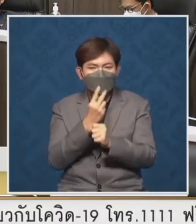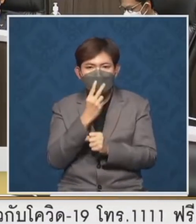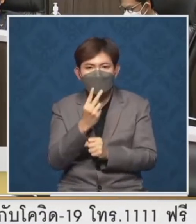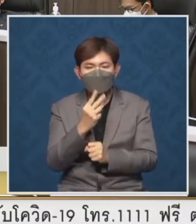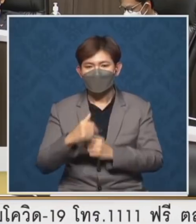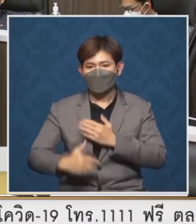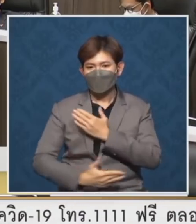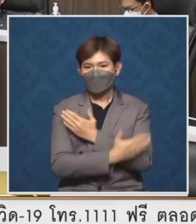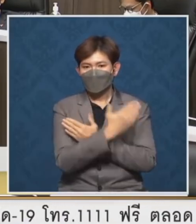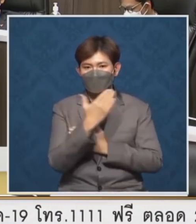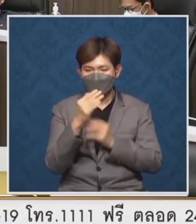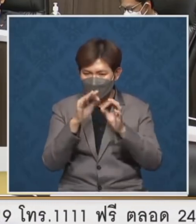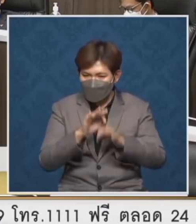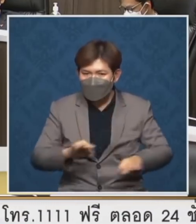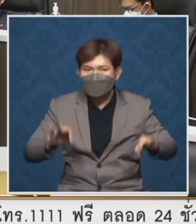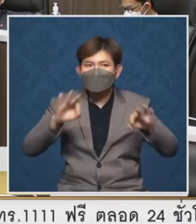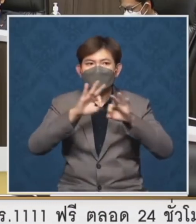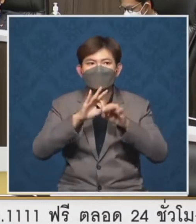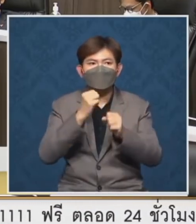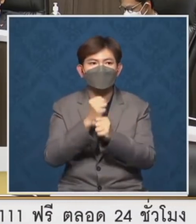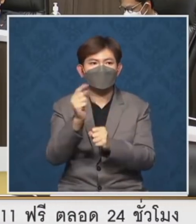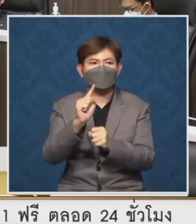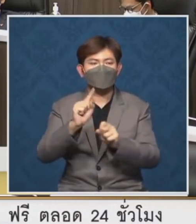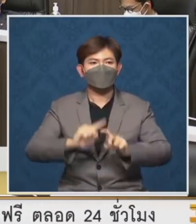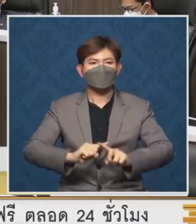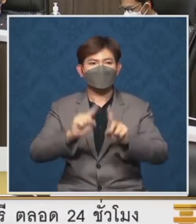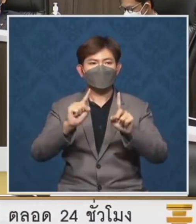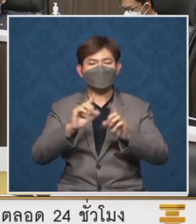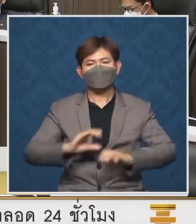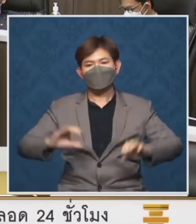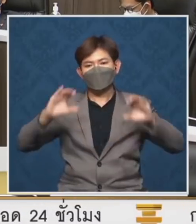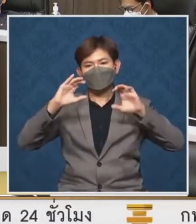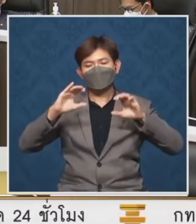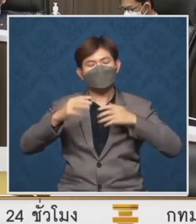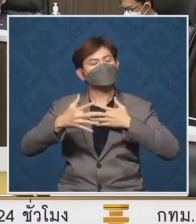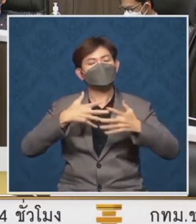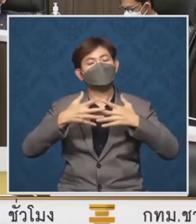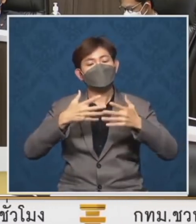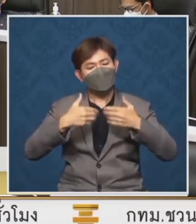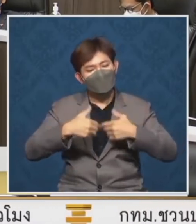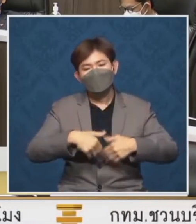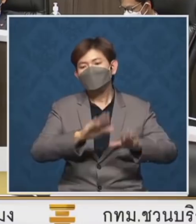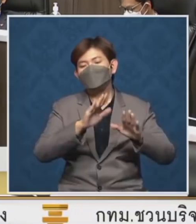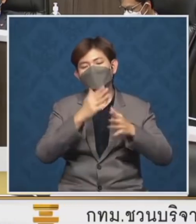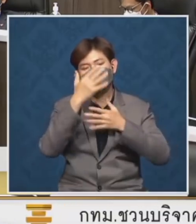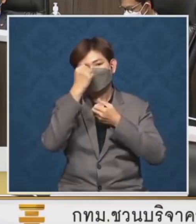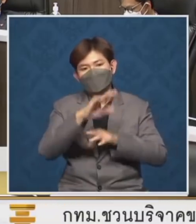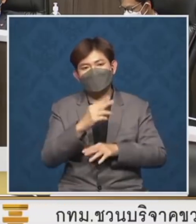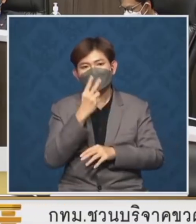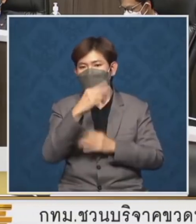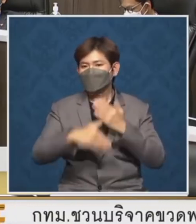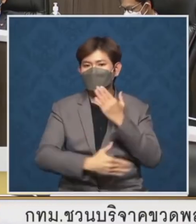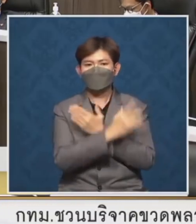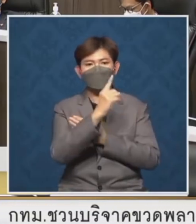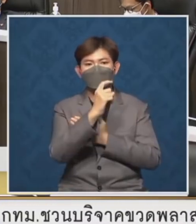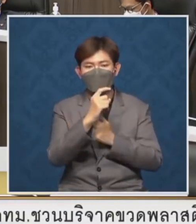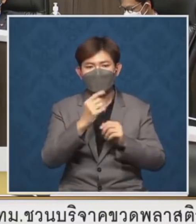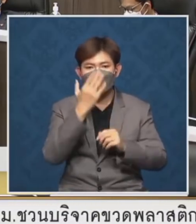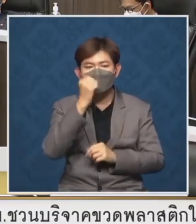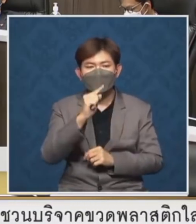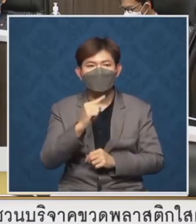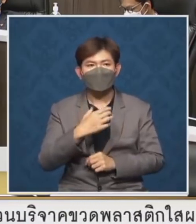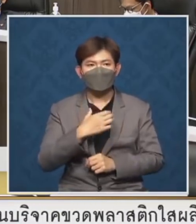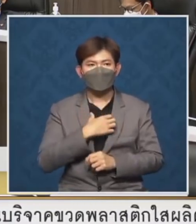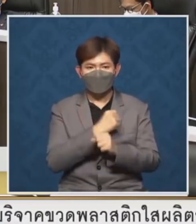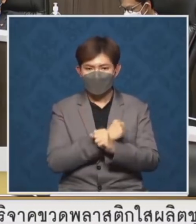คือโอกาสครั้งที่สำคัญที่สุดแต่รัฐบาลนี้ก็ยอมให้โอกาสของประเทศพังทลายลงต่อหน้าต่อตาเพียงเพราะต้องการรักษ